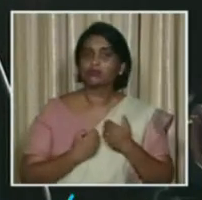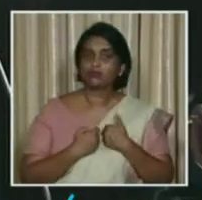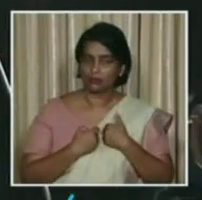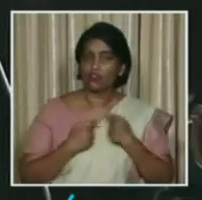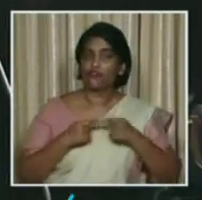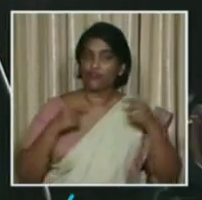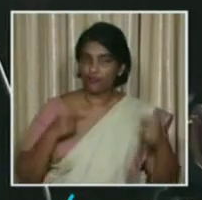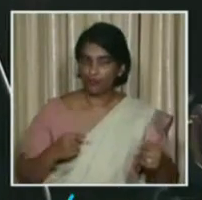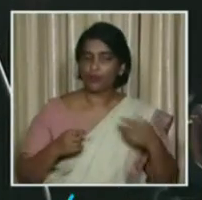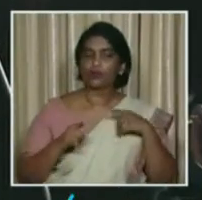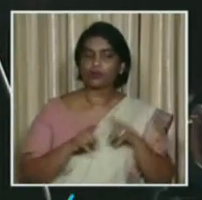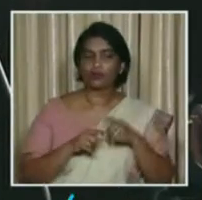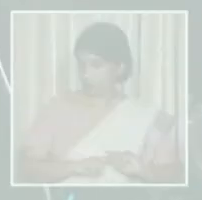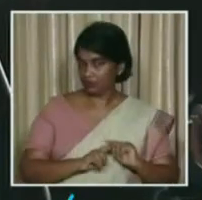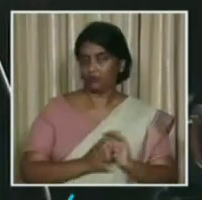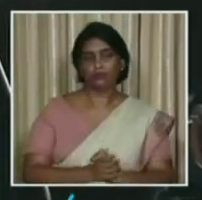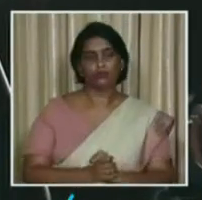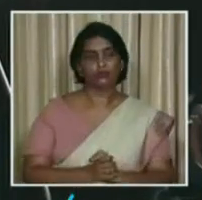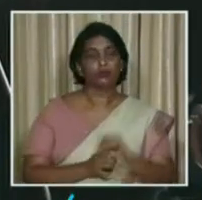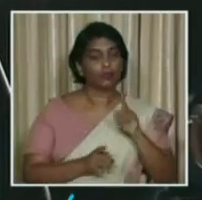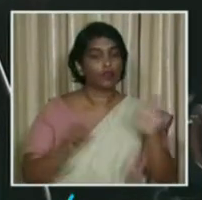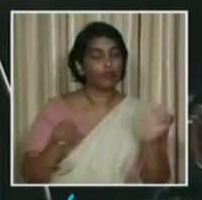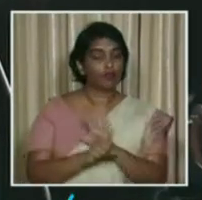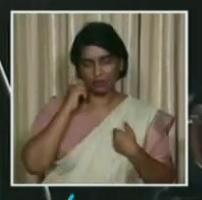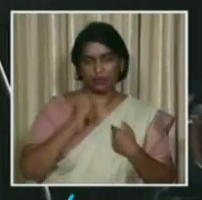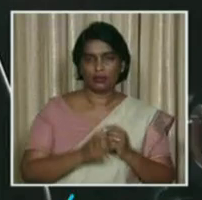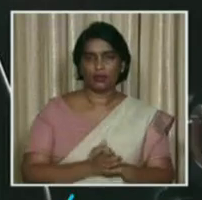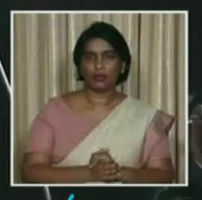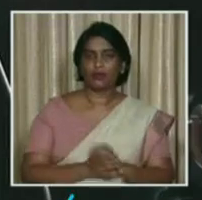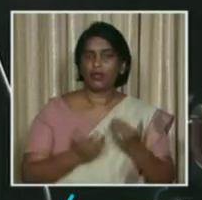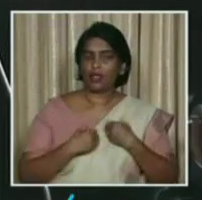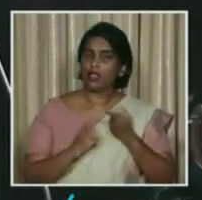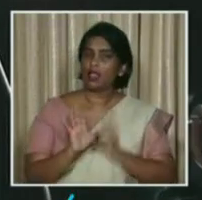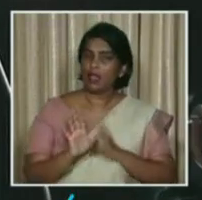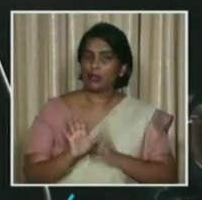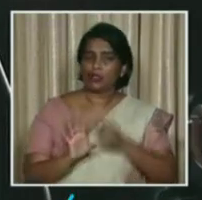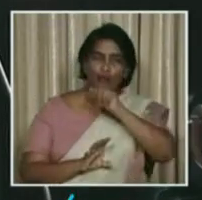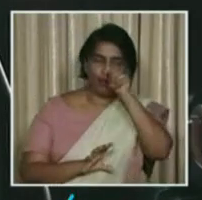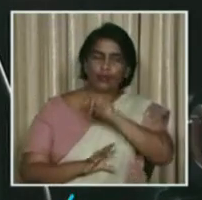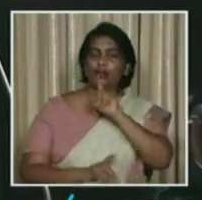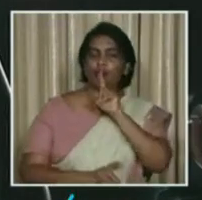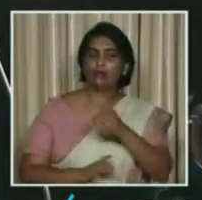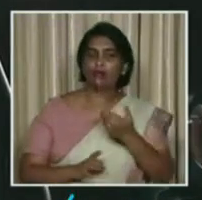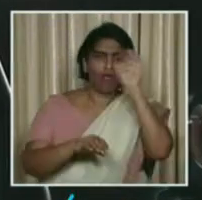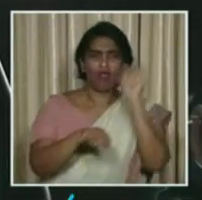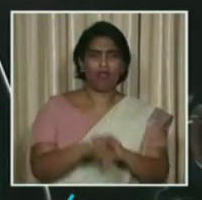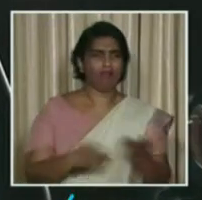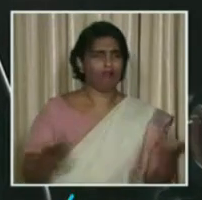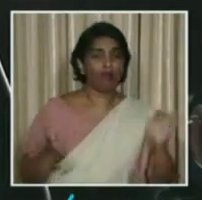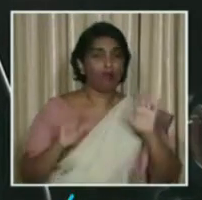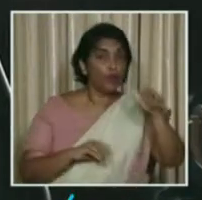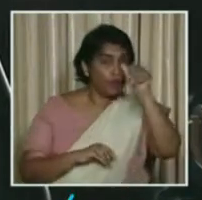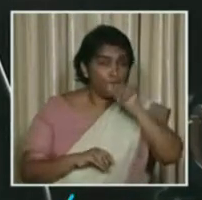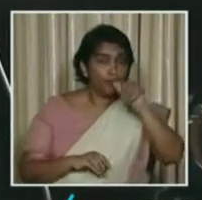හිතන්නේ විපක්ෂයේ හැටියට අපි සන්තෝෂ වෙන්න ඕන. මේකට සම්පූර්ණ සහයෝගය මම නම් දෙනවා. අපි හැමදාම හොරු කියනවා. අපි අල්ලන්න හොරෙකුත් නැහැ. හැබැයි